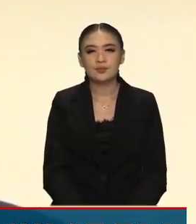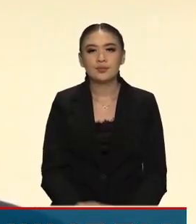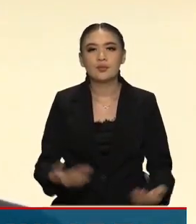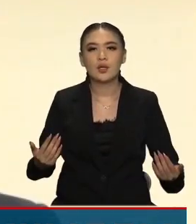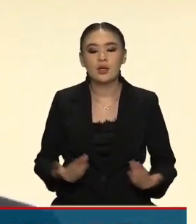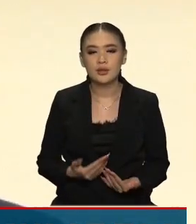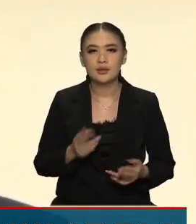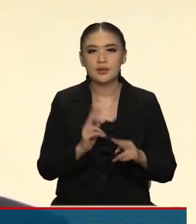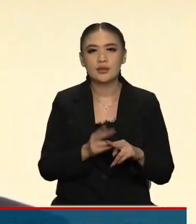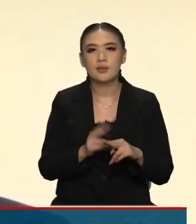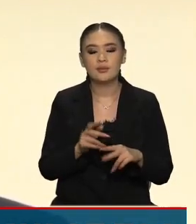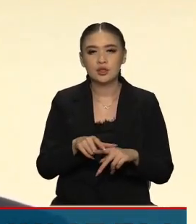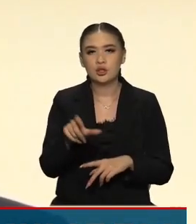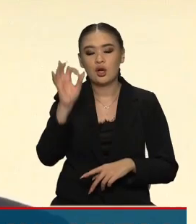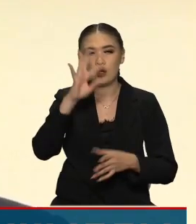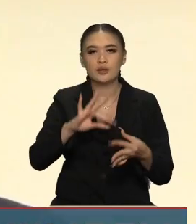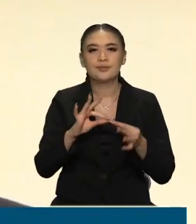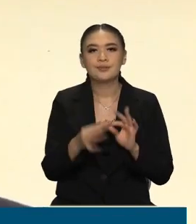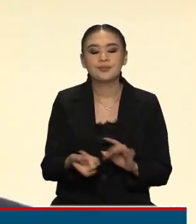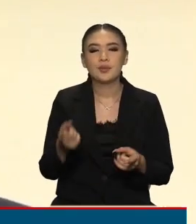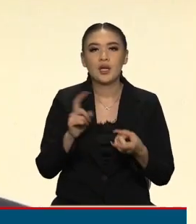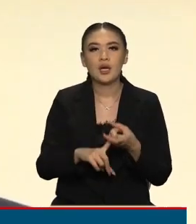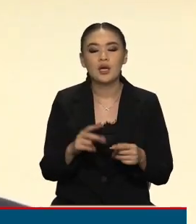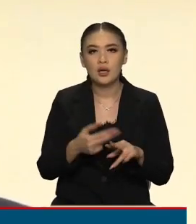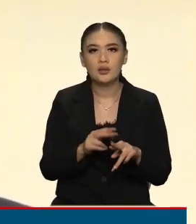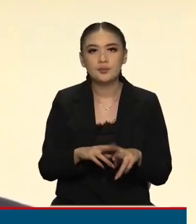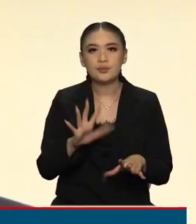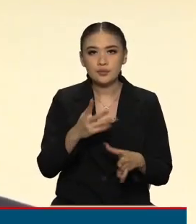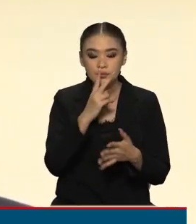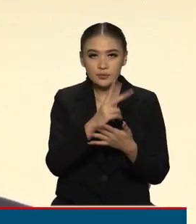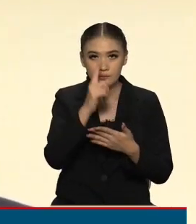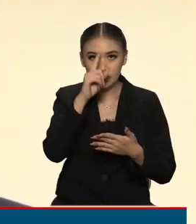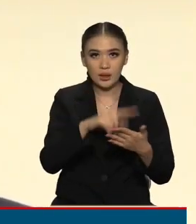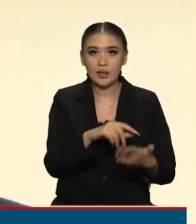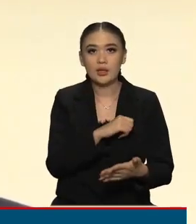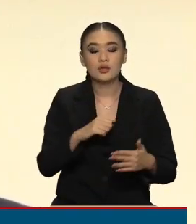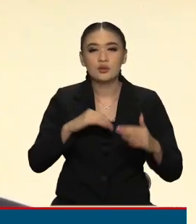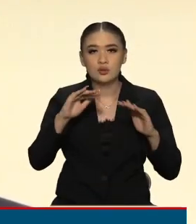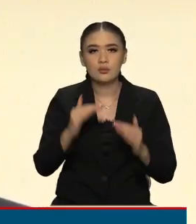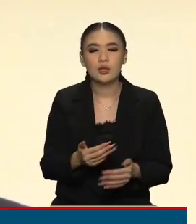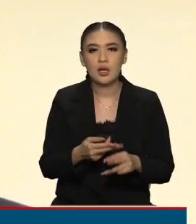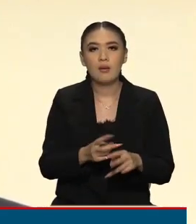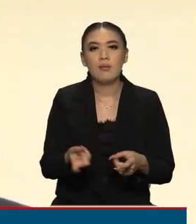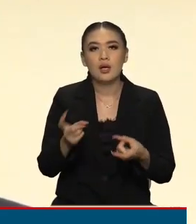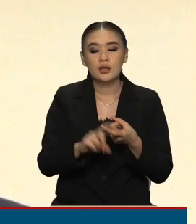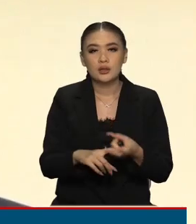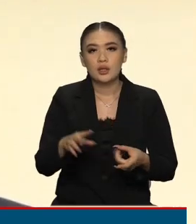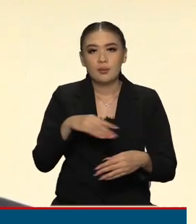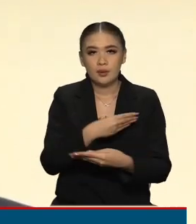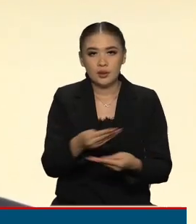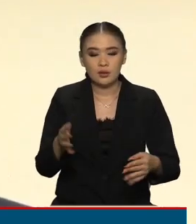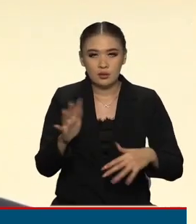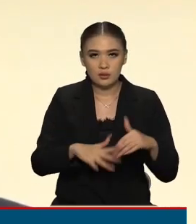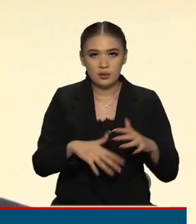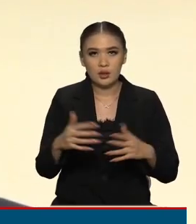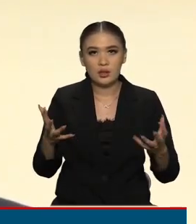Өңірлердегі теміржолшылардан осы ақпаратқа сәйкес мәліметтерге сүйенетін болсақ, ең төменгі санаттағы байланыс және белгі беру мамандарының қолға алатын